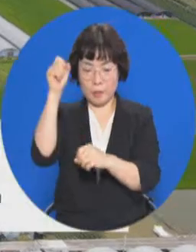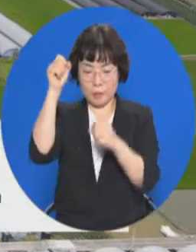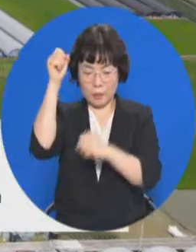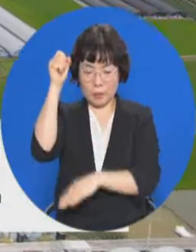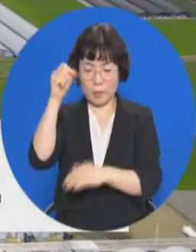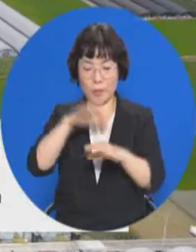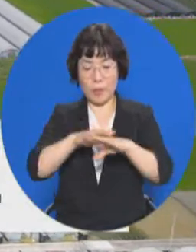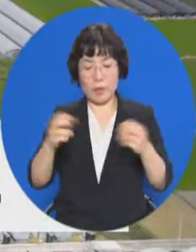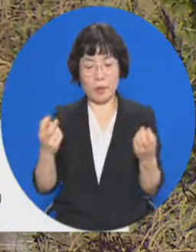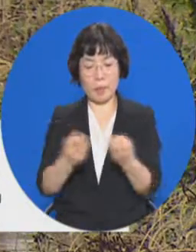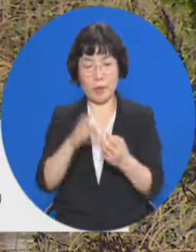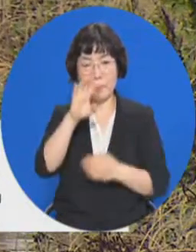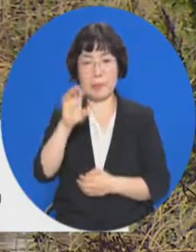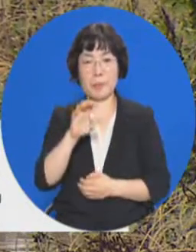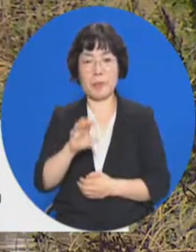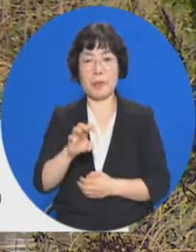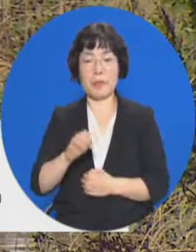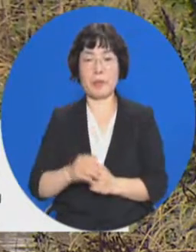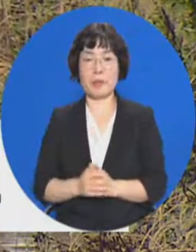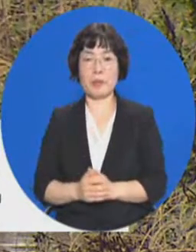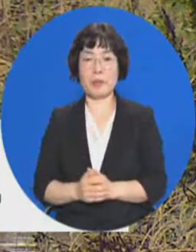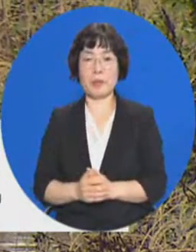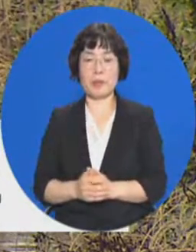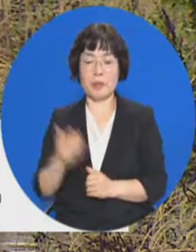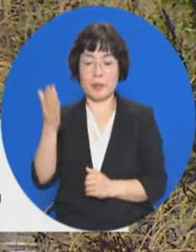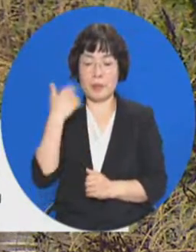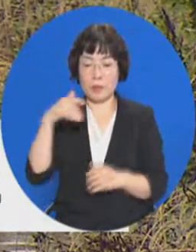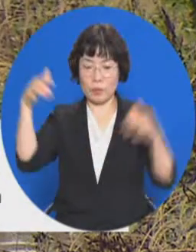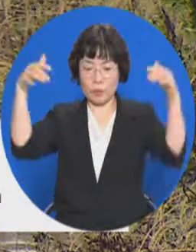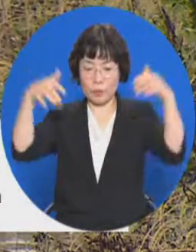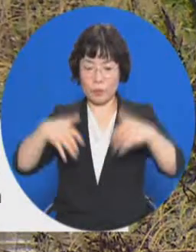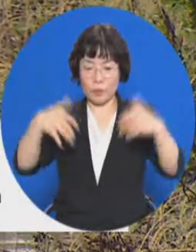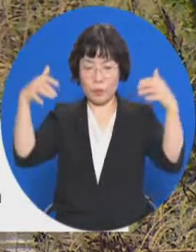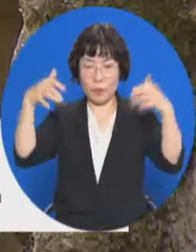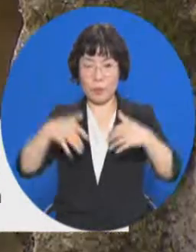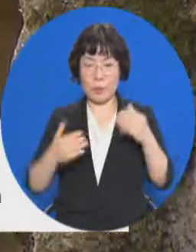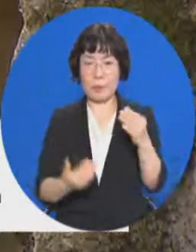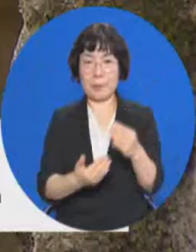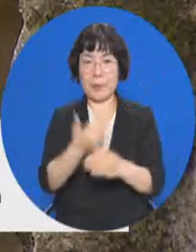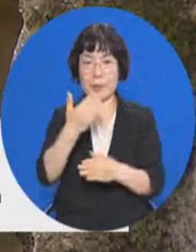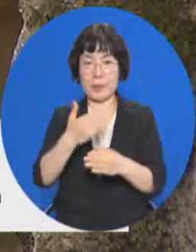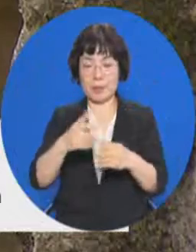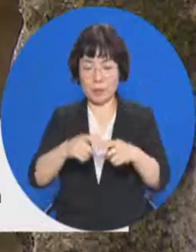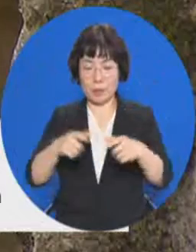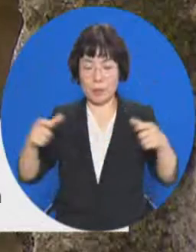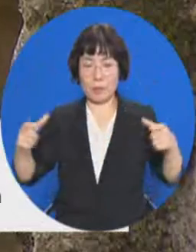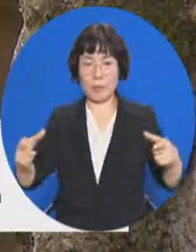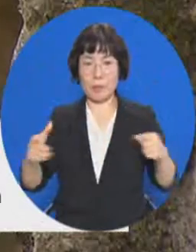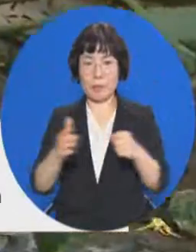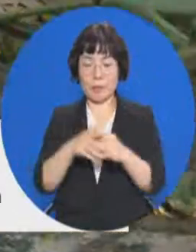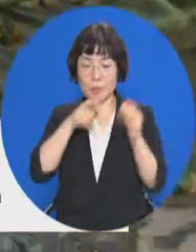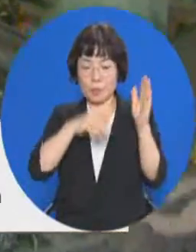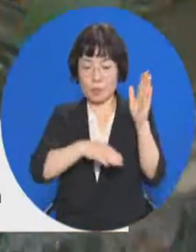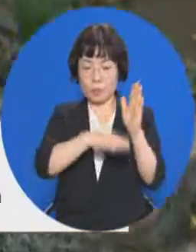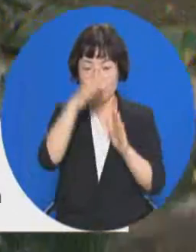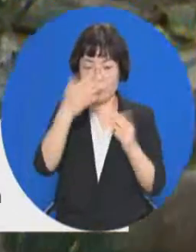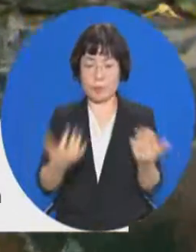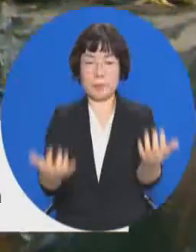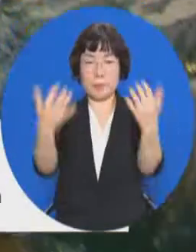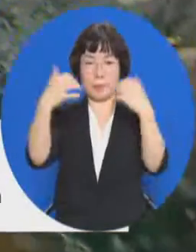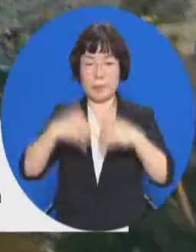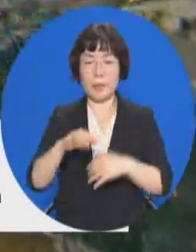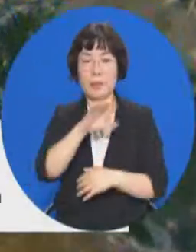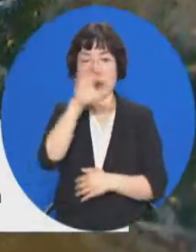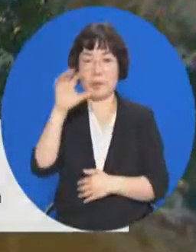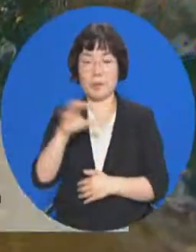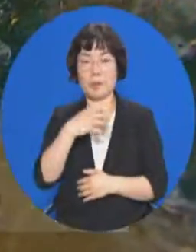해결책이 될지는 미지수입니다. 최근 기상 여건상 집중호우 발생 시기가 늘어날 경우 침수와 역류 피해가 반복될